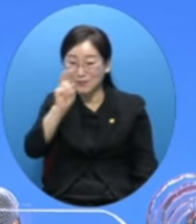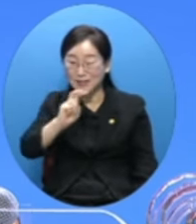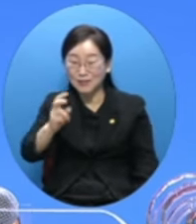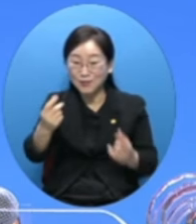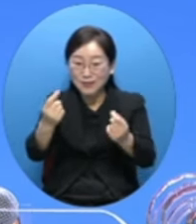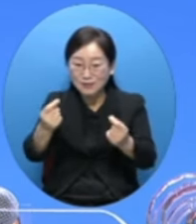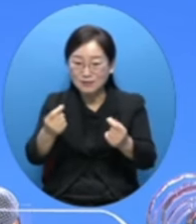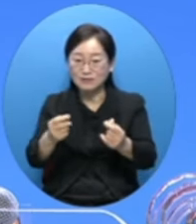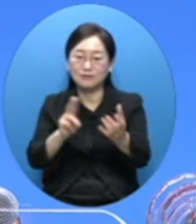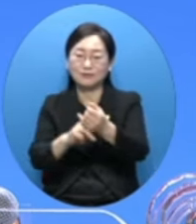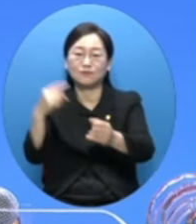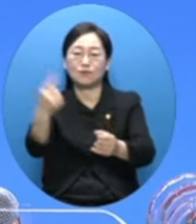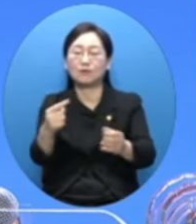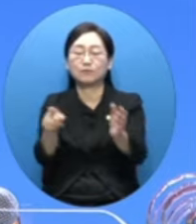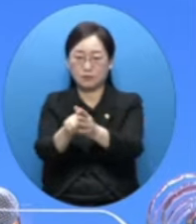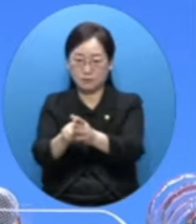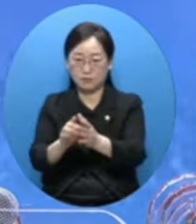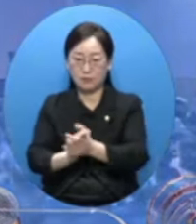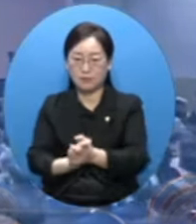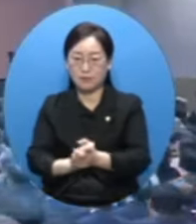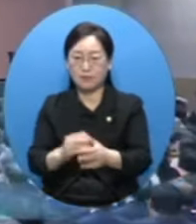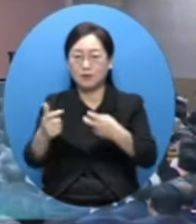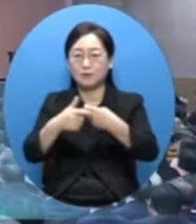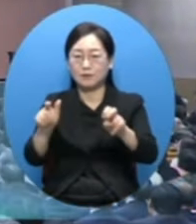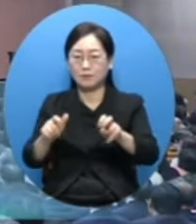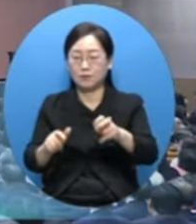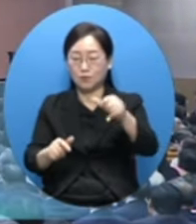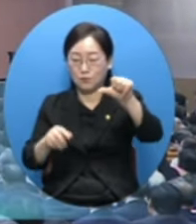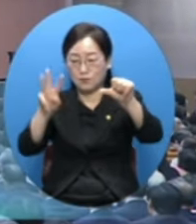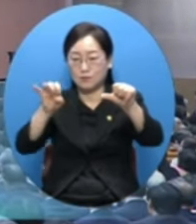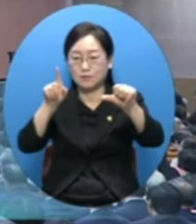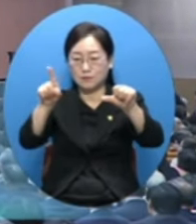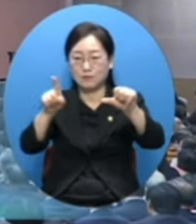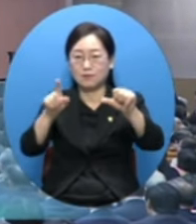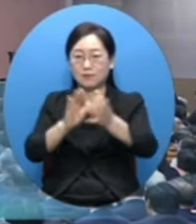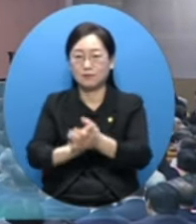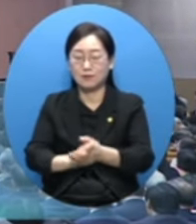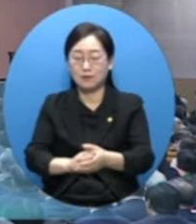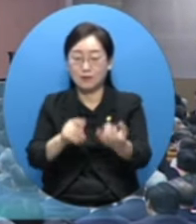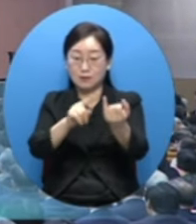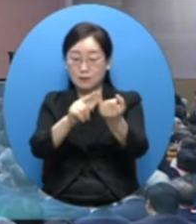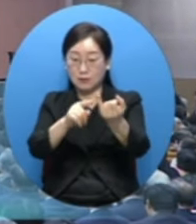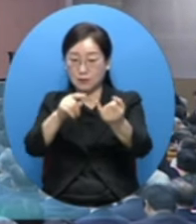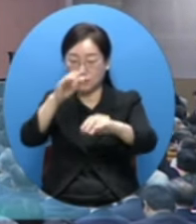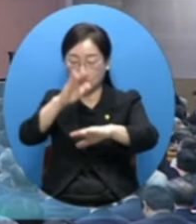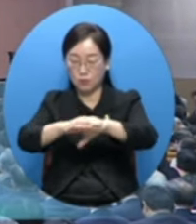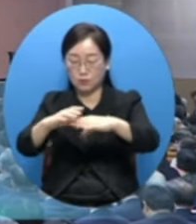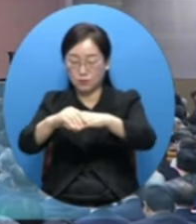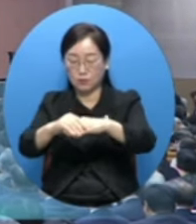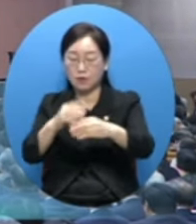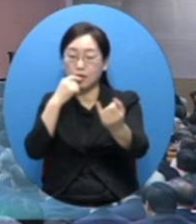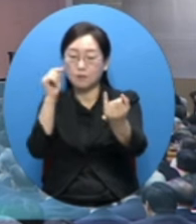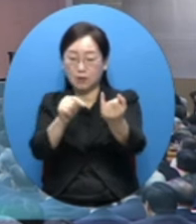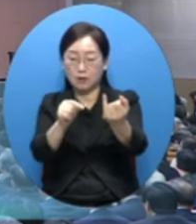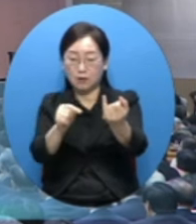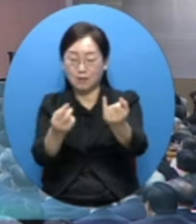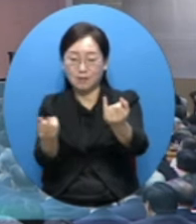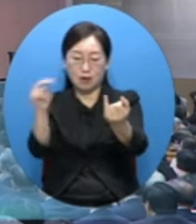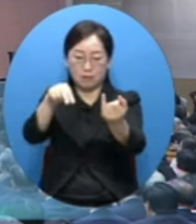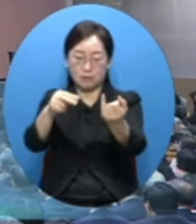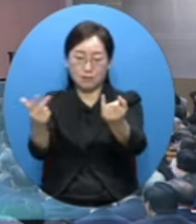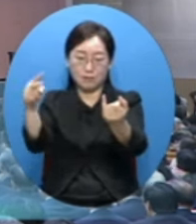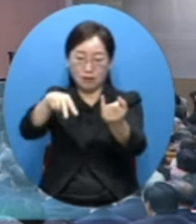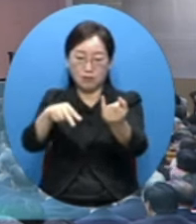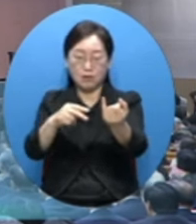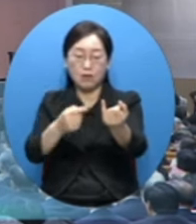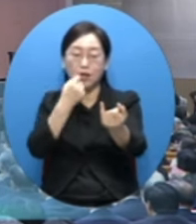것입니다. 마가복음 5장 41절입니다 그 아이의 손을 잡고 이르시되 달리다곰 하시니 번역하면 곧 내가